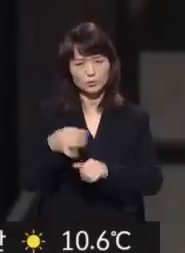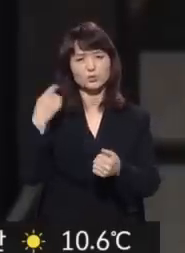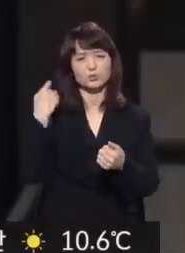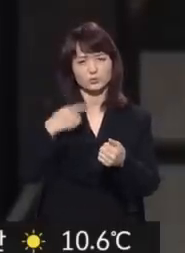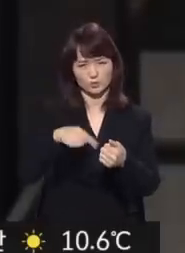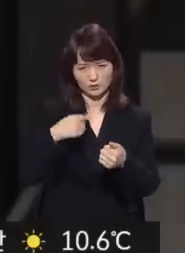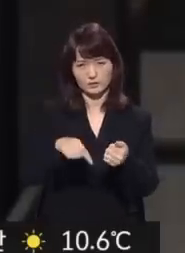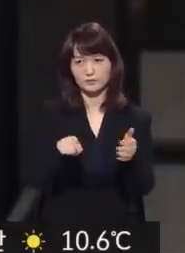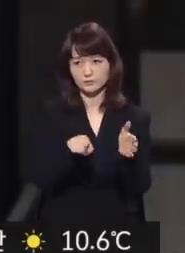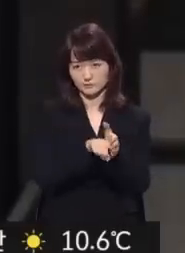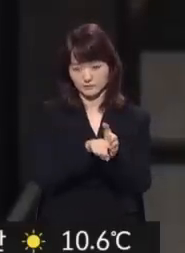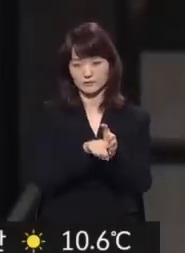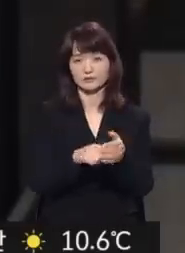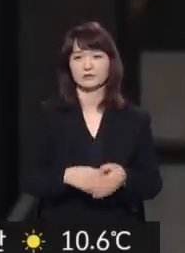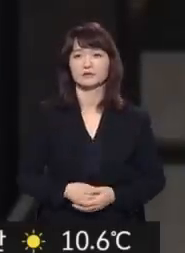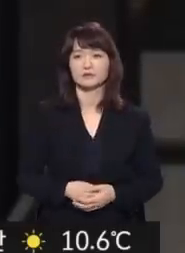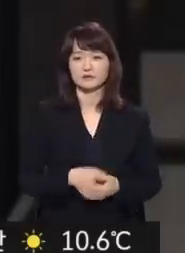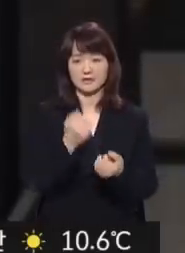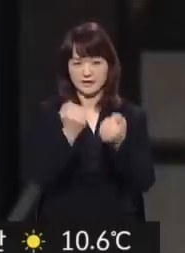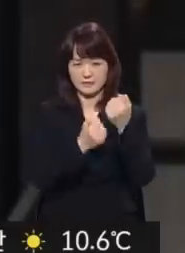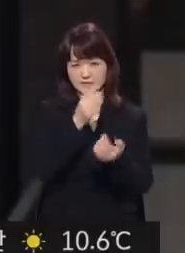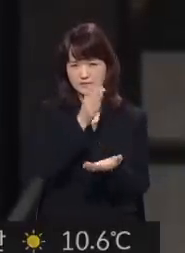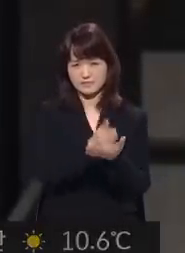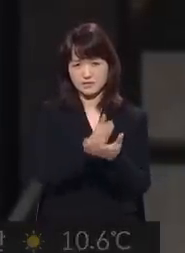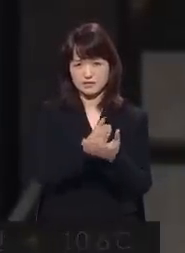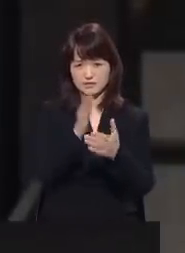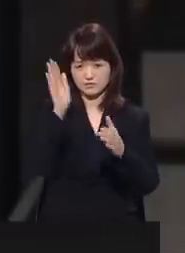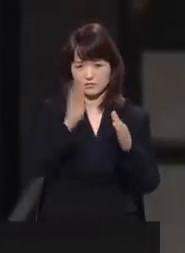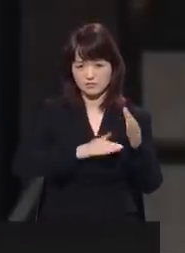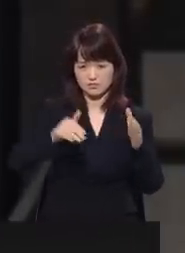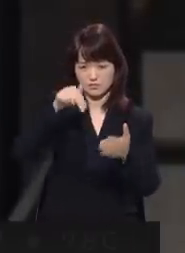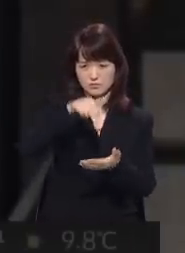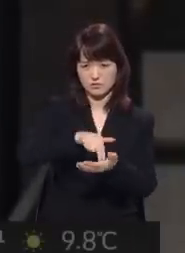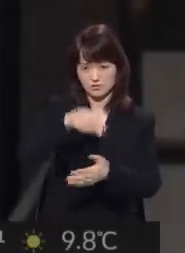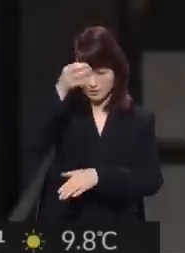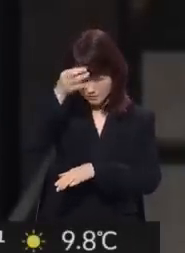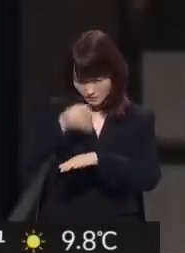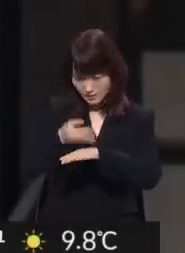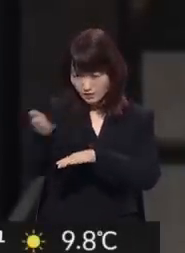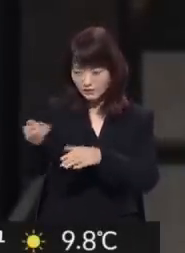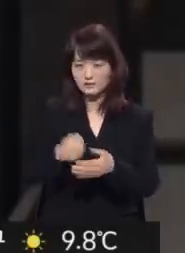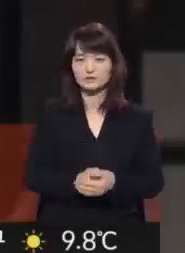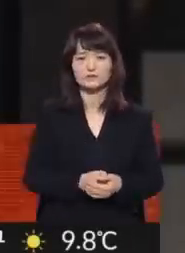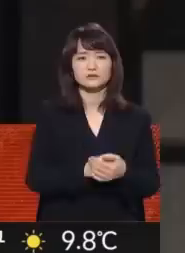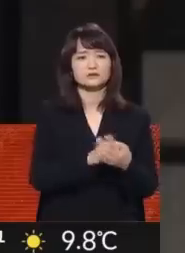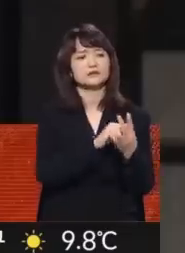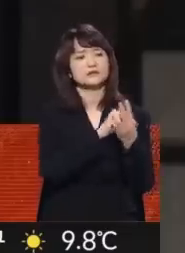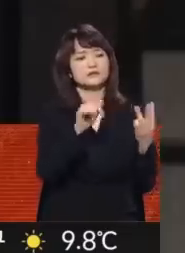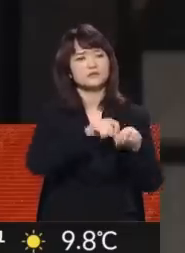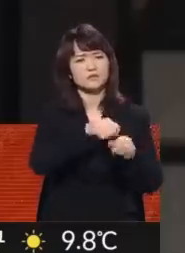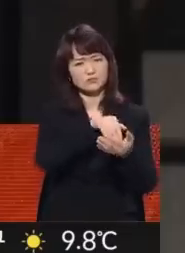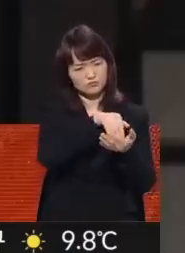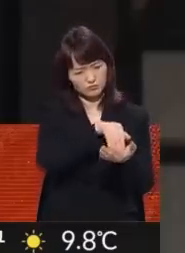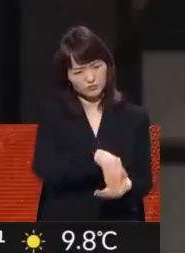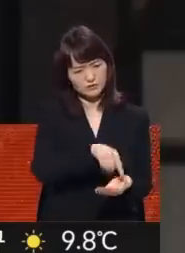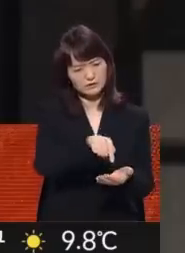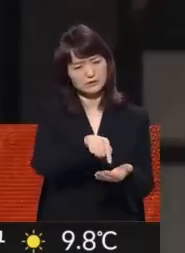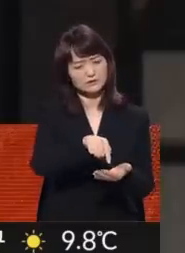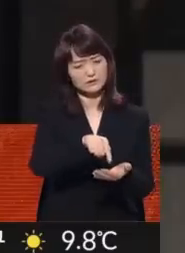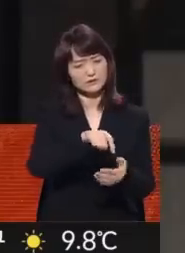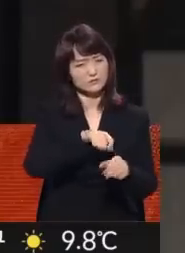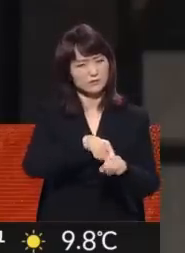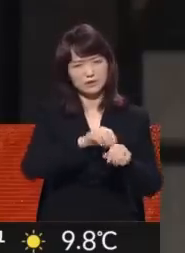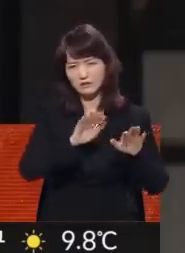이걸 해명할게 아닙니다 정식으로 사과를 하고 그 관련자들은 좀 더 엄하게 징계를 먹여야 되는데 그렇게 안했겠다는게 좀